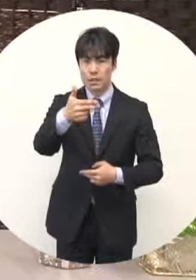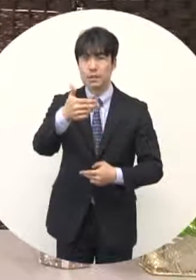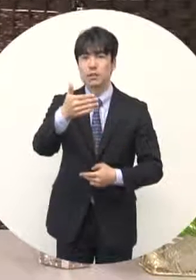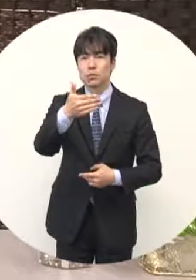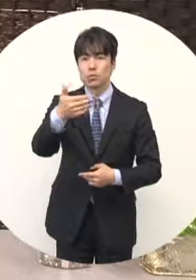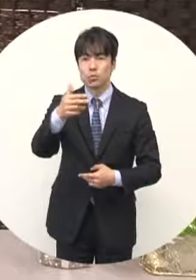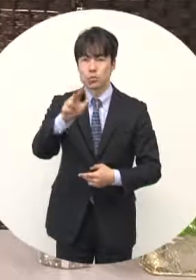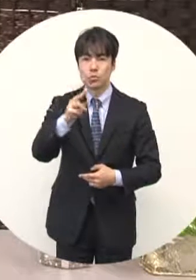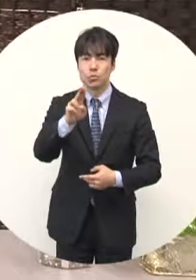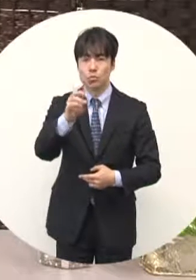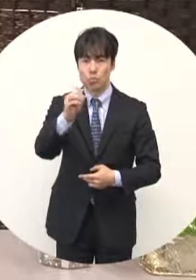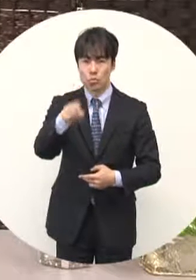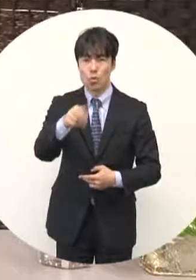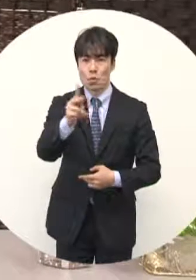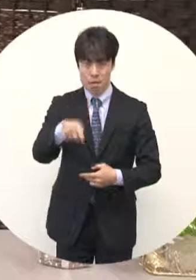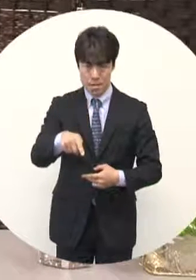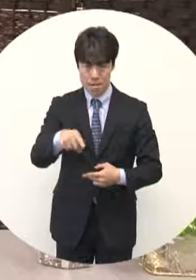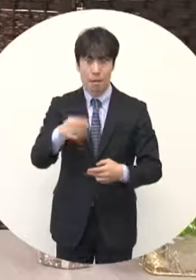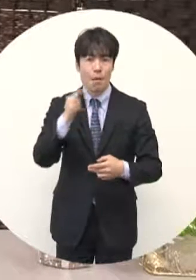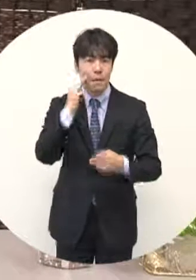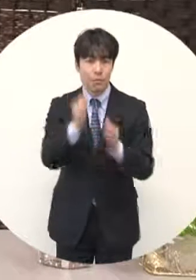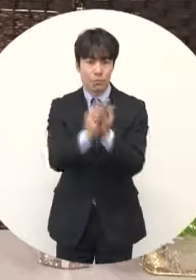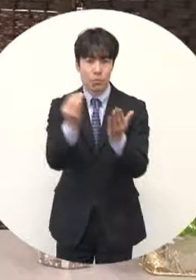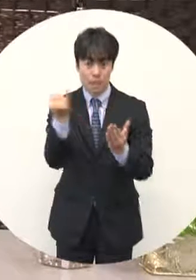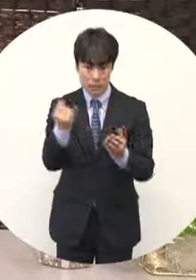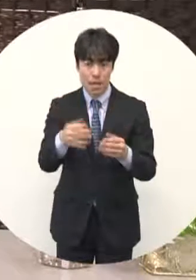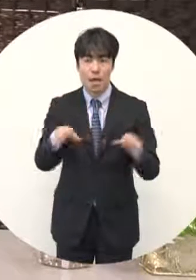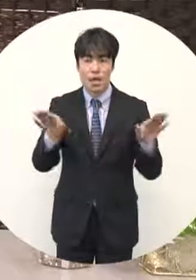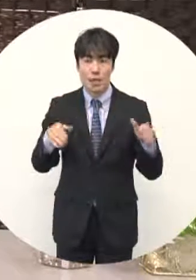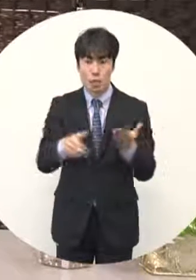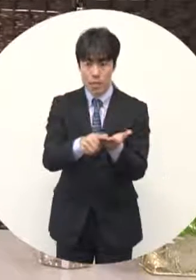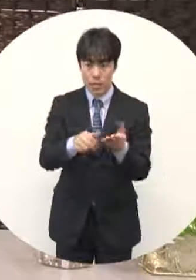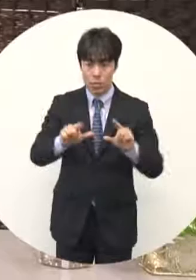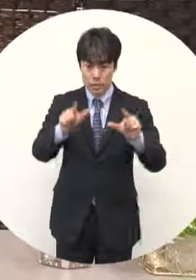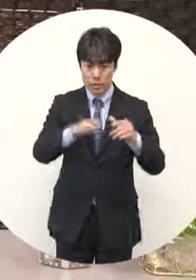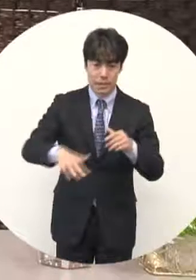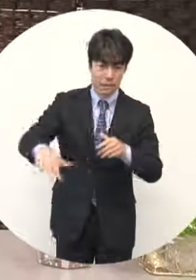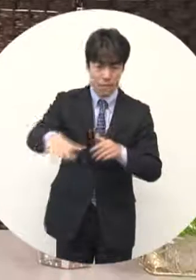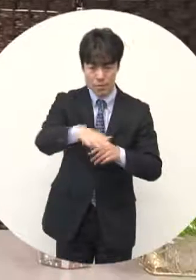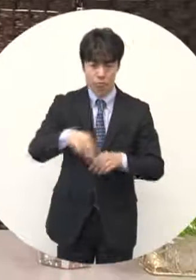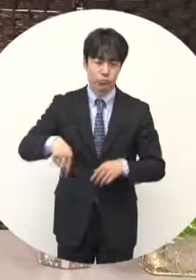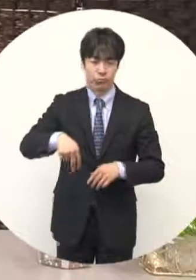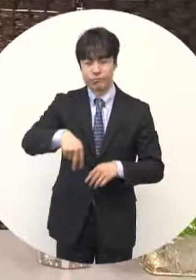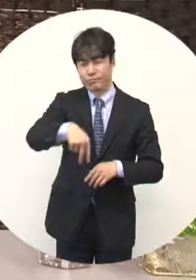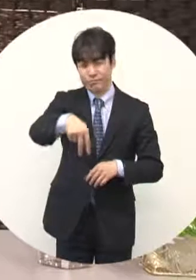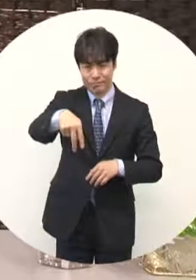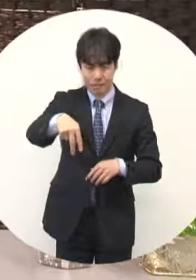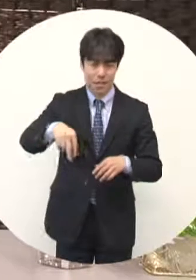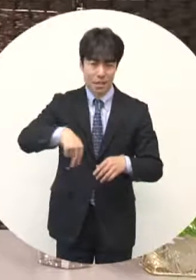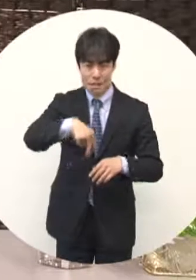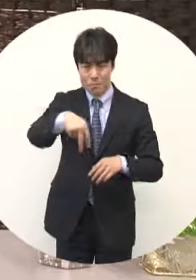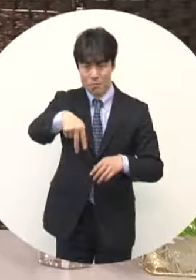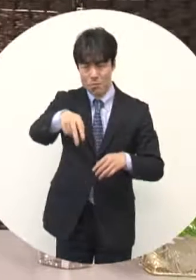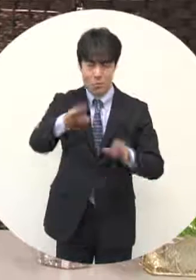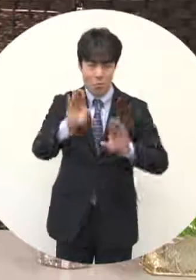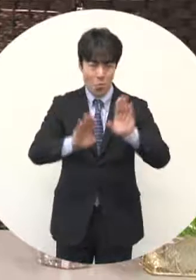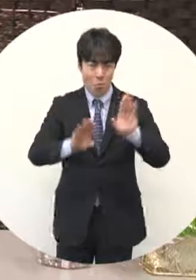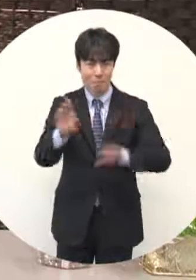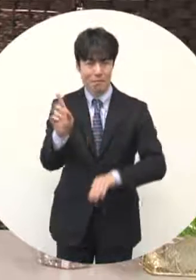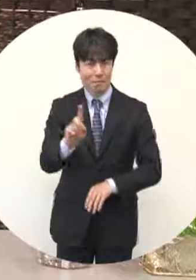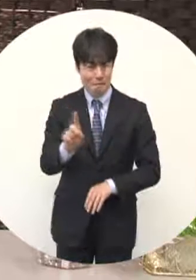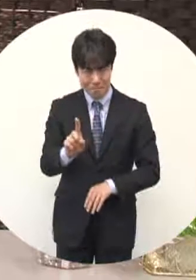本リポーターが蒲生駅東側エリアをぶらりと散歩、一体どんな散歩になったのでしょう